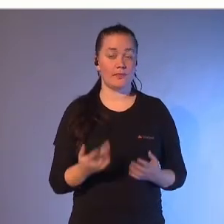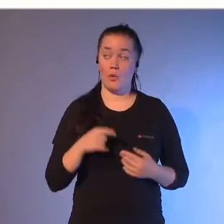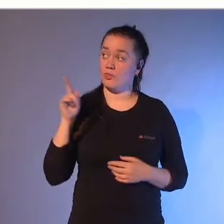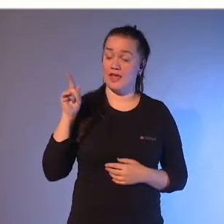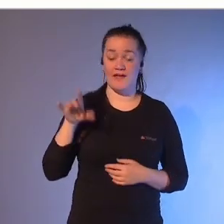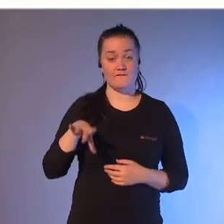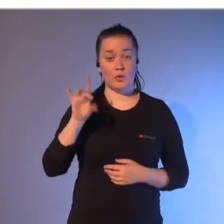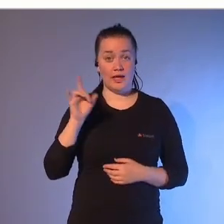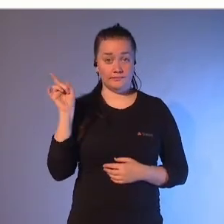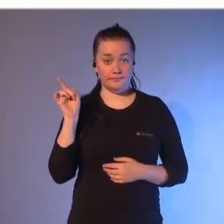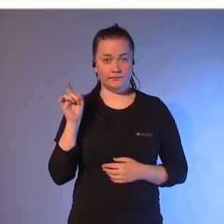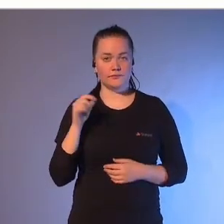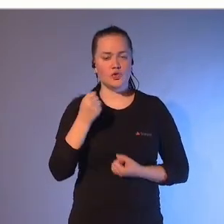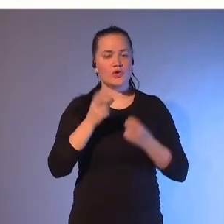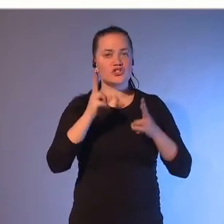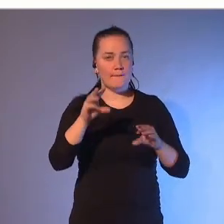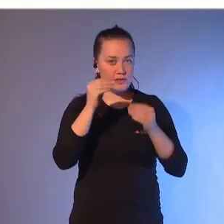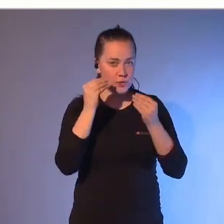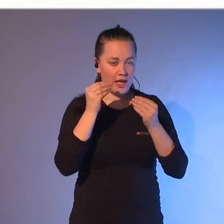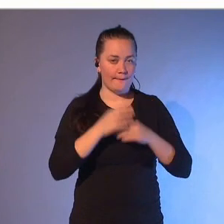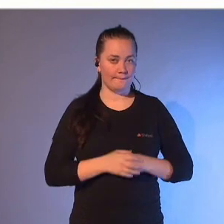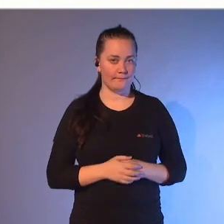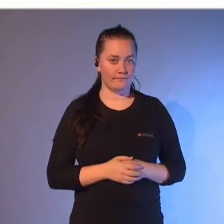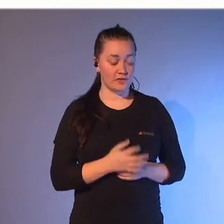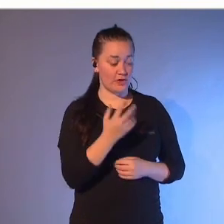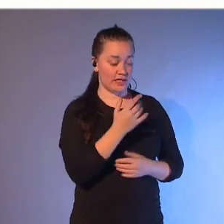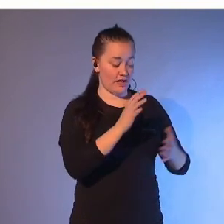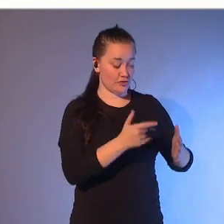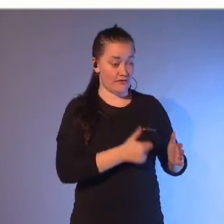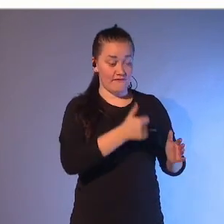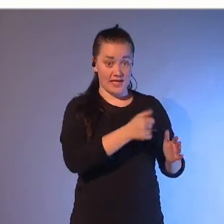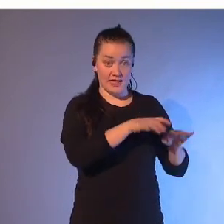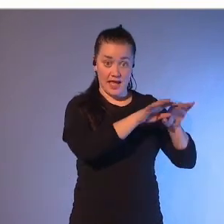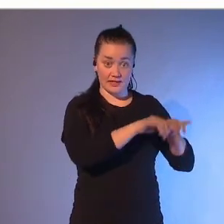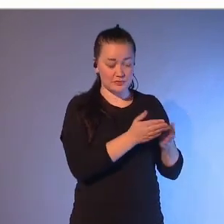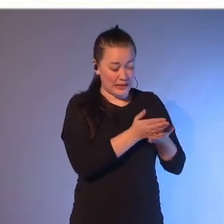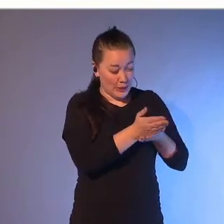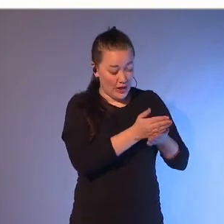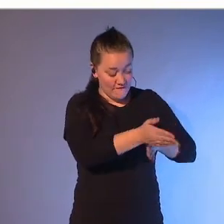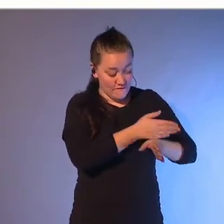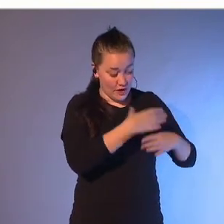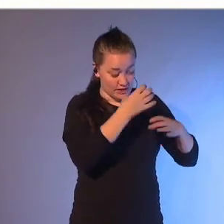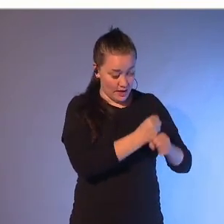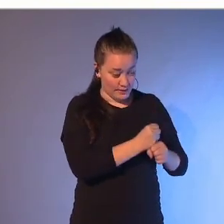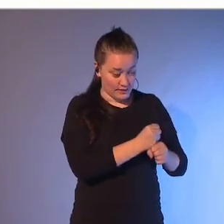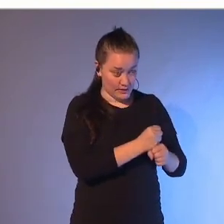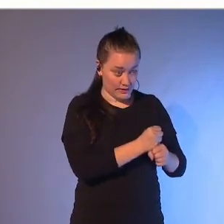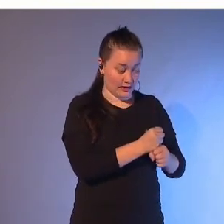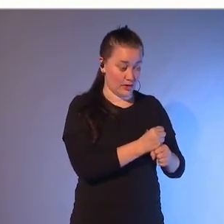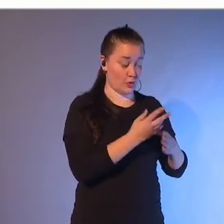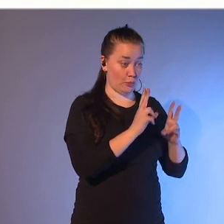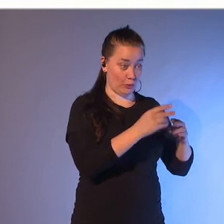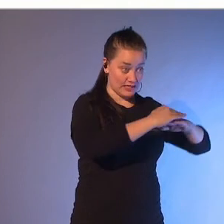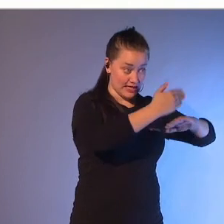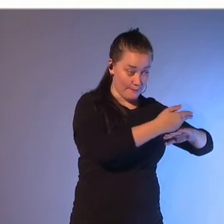funnet. Når du får en digital versjon av en svært viktig artikkel som skal lese grundig for eksamen, skriver den ut eller leser du på skjermen din,